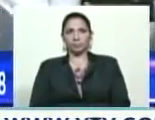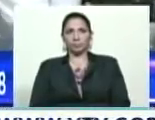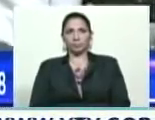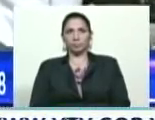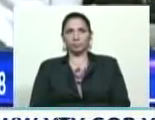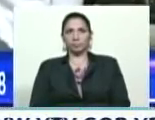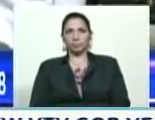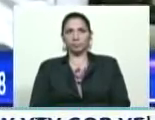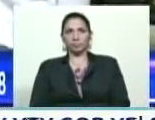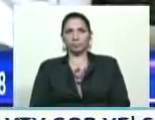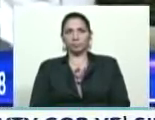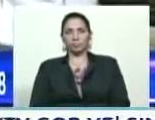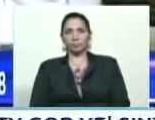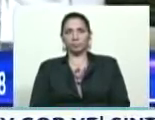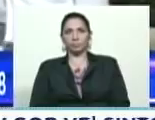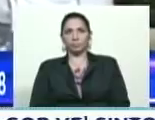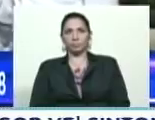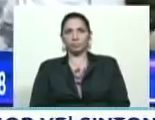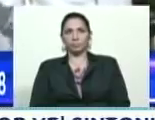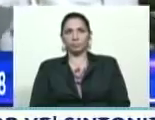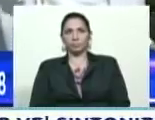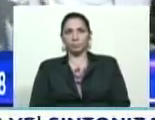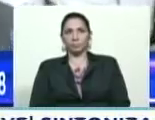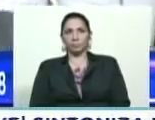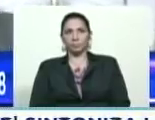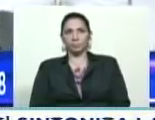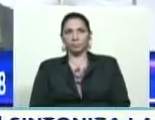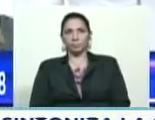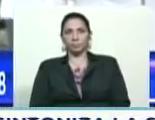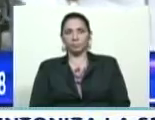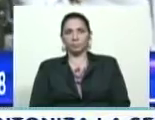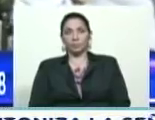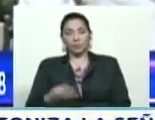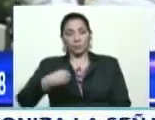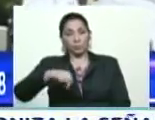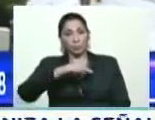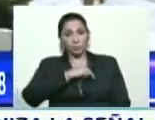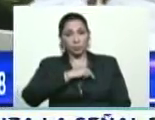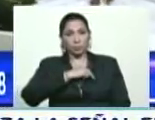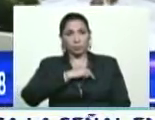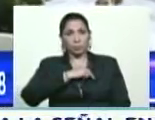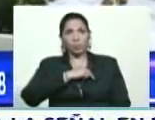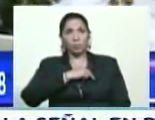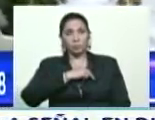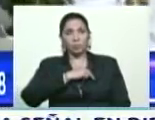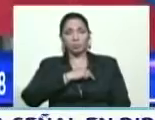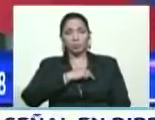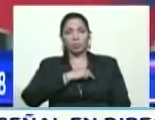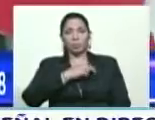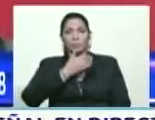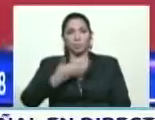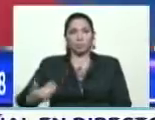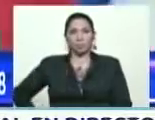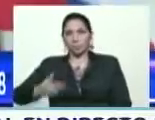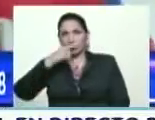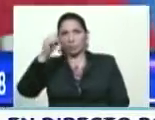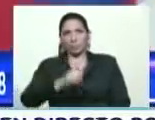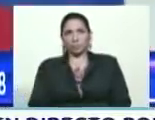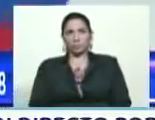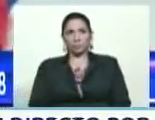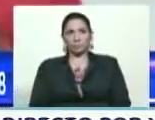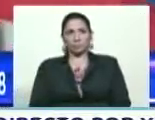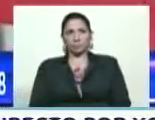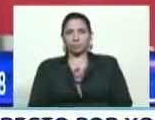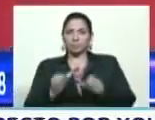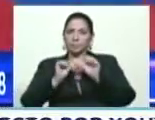который сделал ее достоянием реальной действительности. Nuestro comandante en jefe Nicolás Maduro ha seguido la